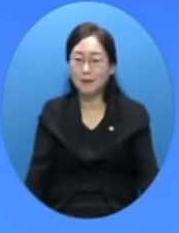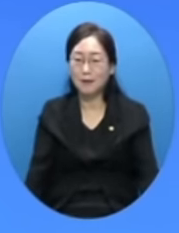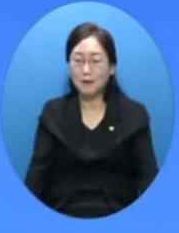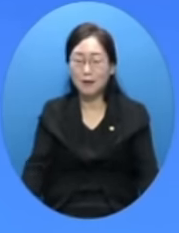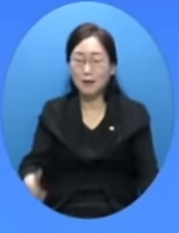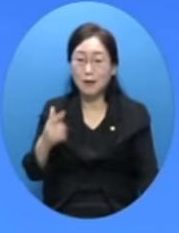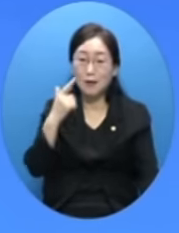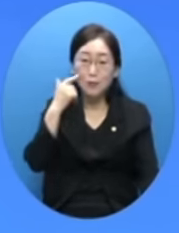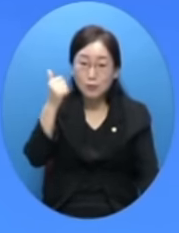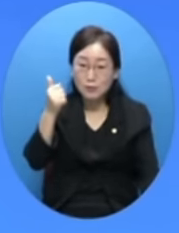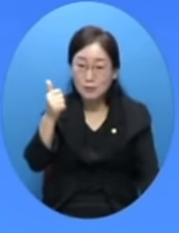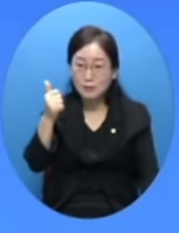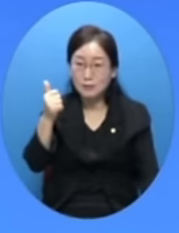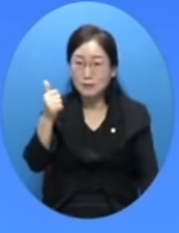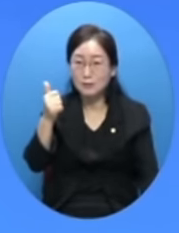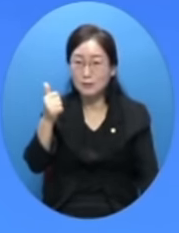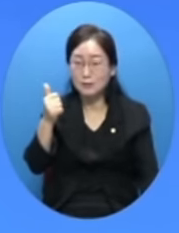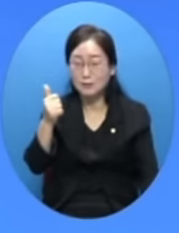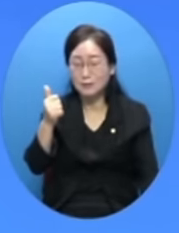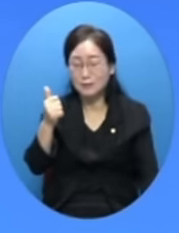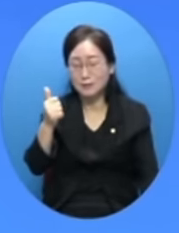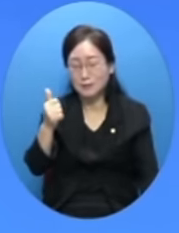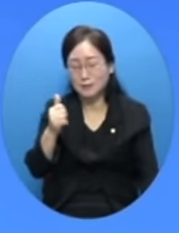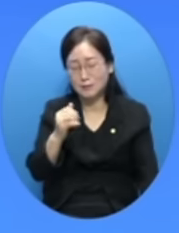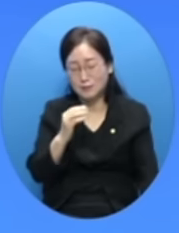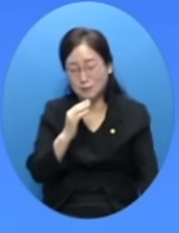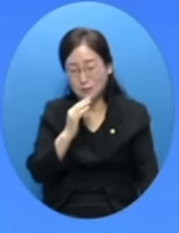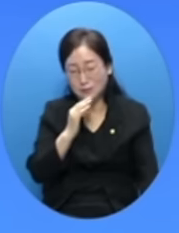목사님 앞도 잘 보이지 않고